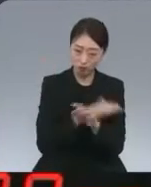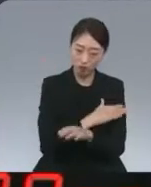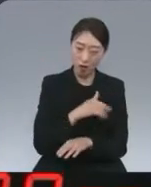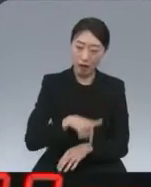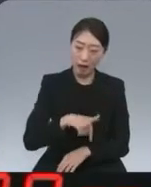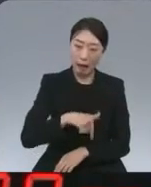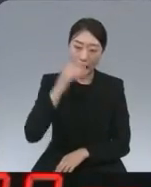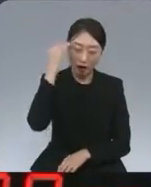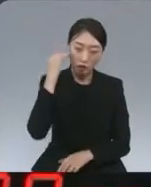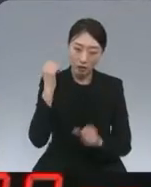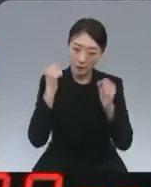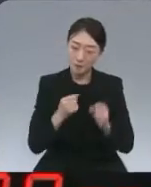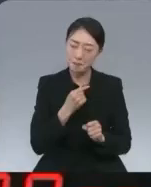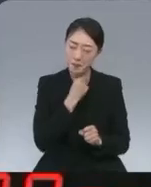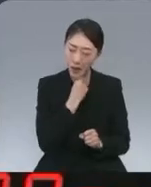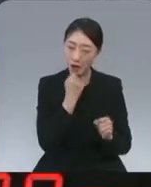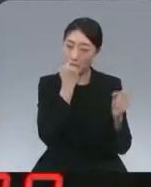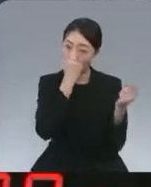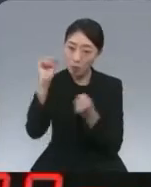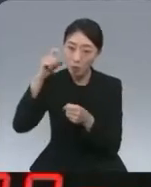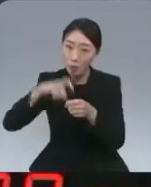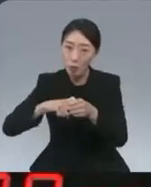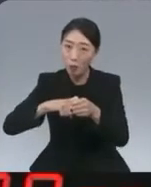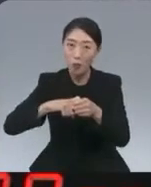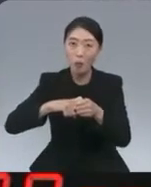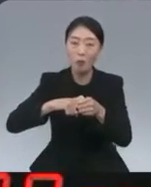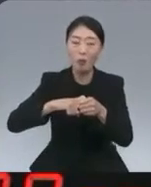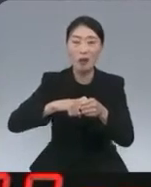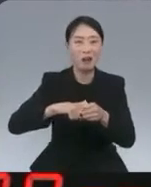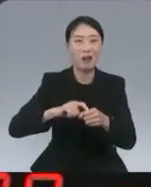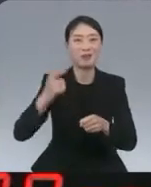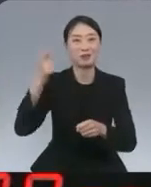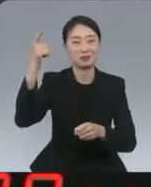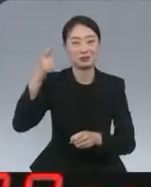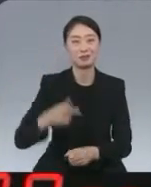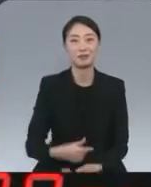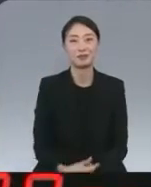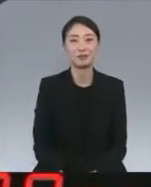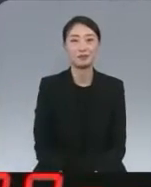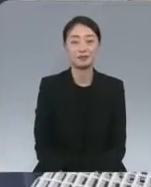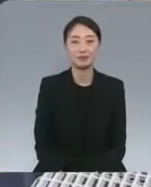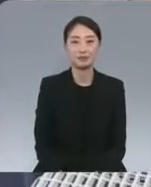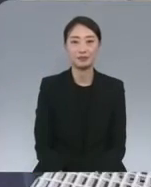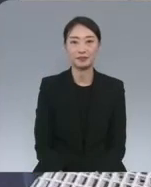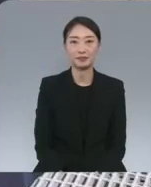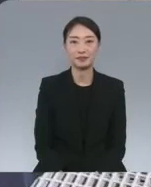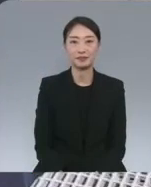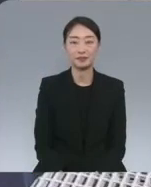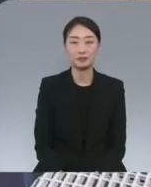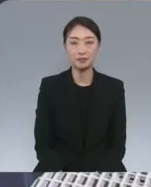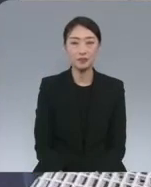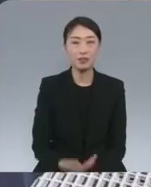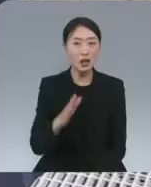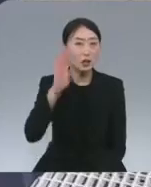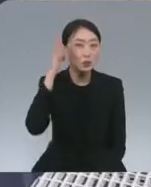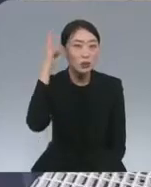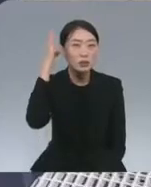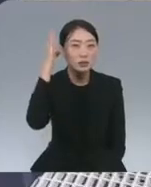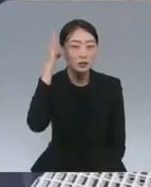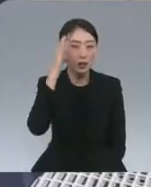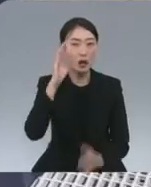intention il a invoqué que leurs déclarations manqué de consistance précisant qu'ils avaient été arrêtés par les garde-côtes du sud en mer du japon